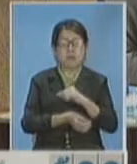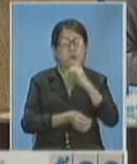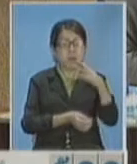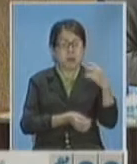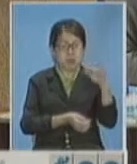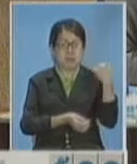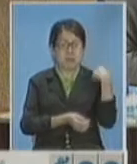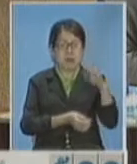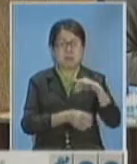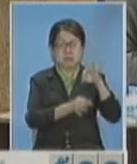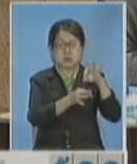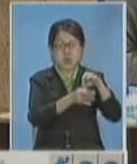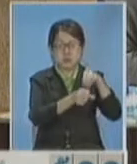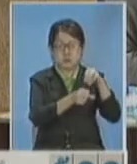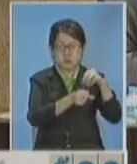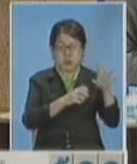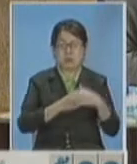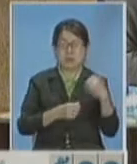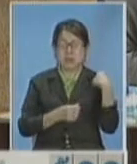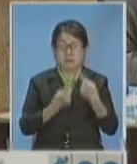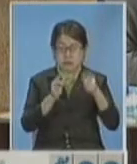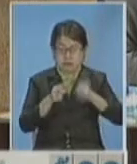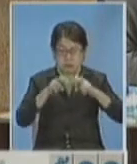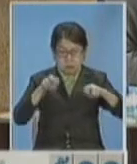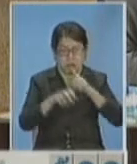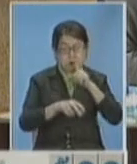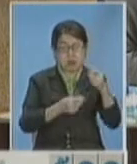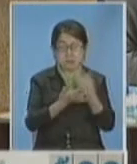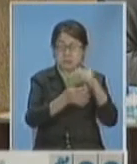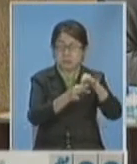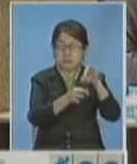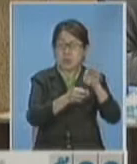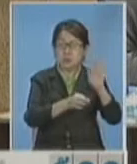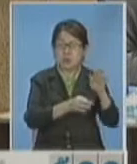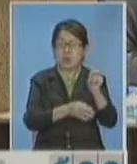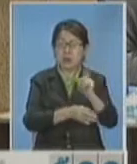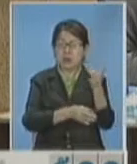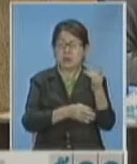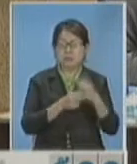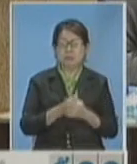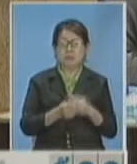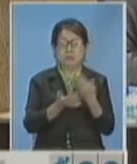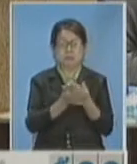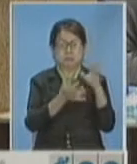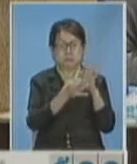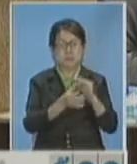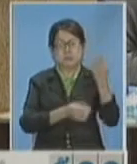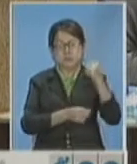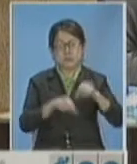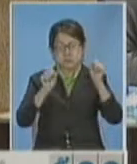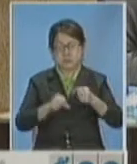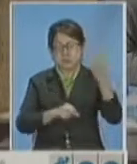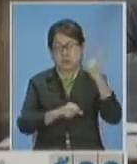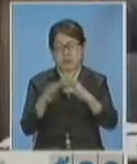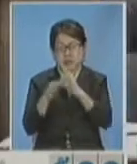ถาบันบริหารจัดการธนาคารที่ดินแต่แท้จริงแล้วเงินที่มีอยู่สถาบันบริหารจัดการธนาคารที่ดินเป็นงบที่อนุมัติไว้ตั้งแต่ปี